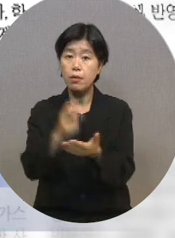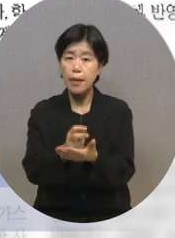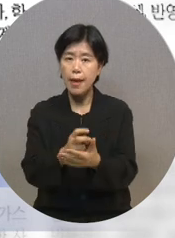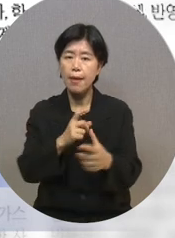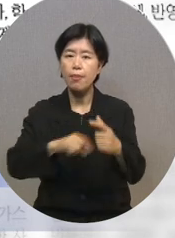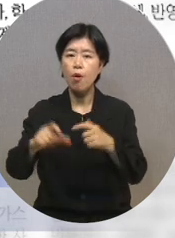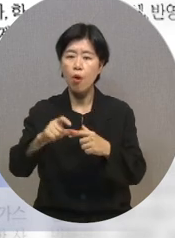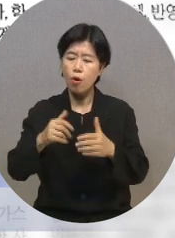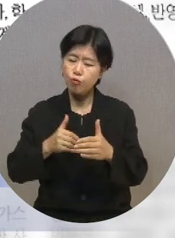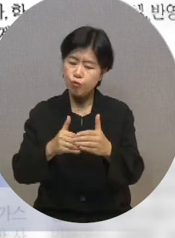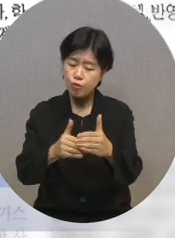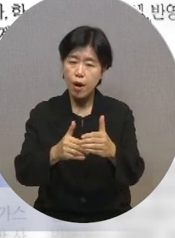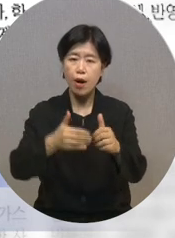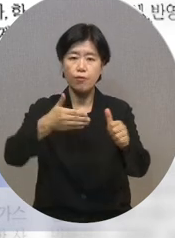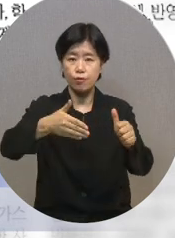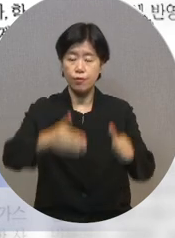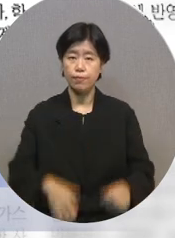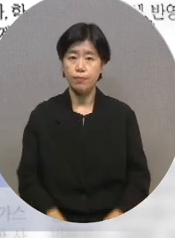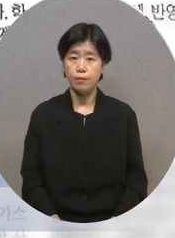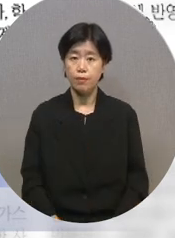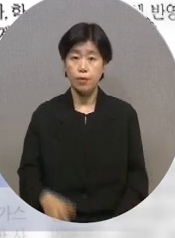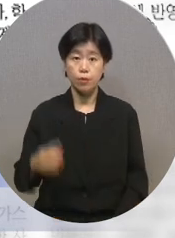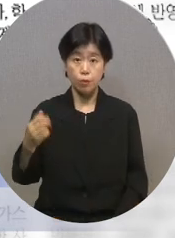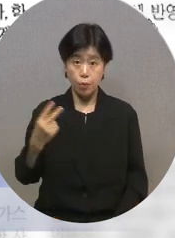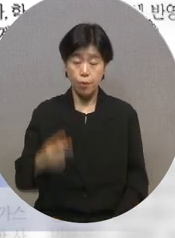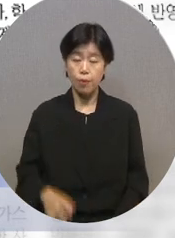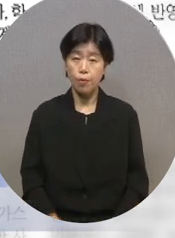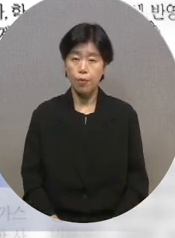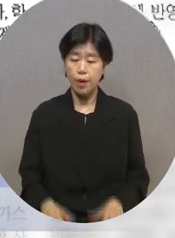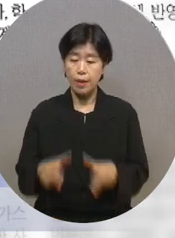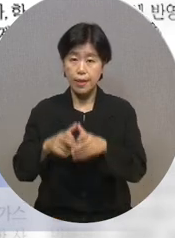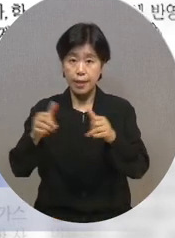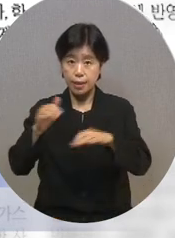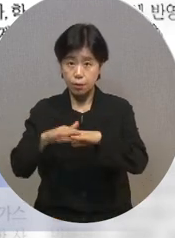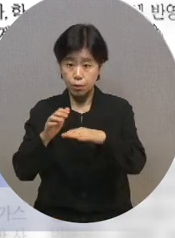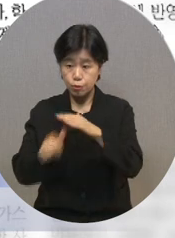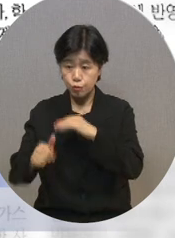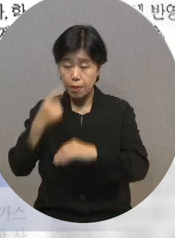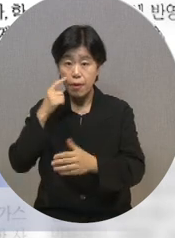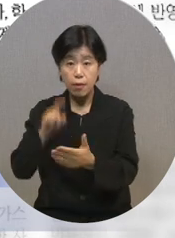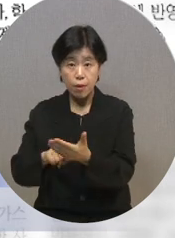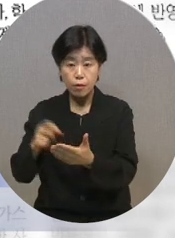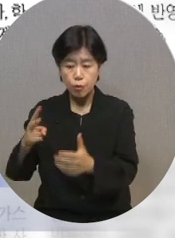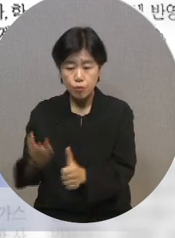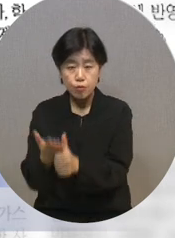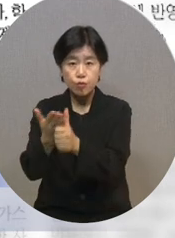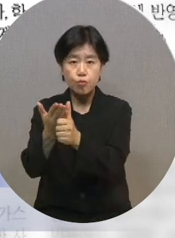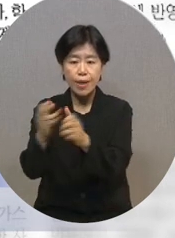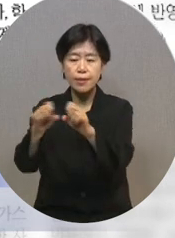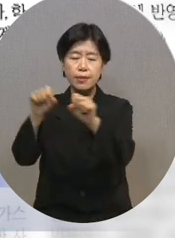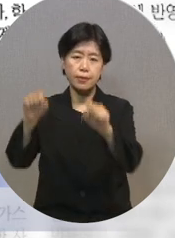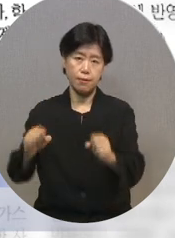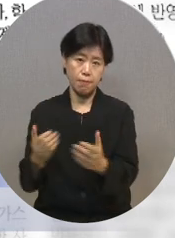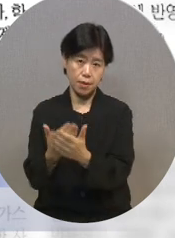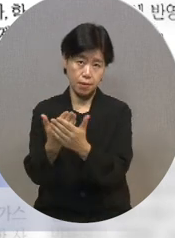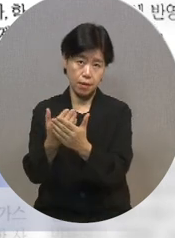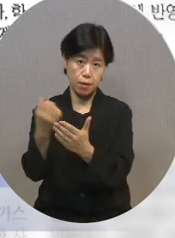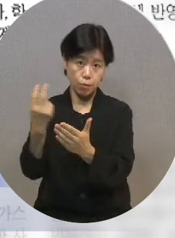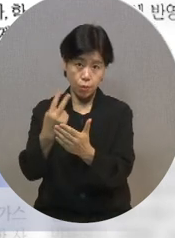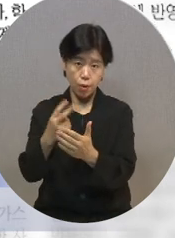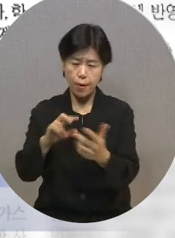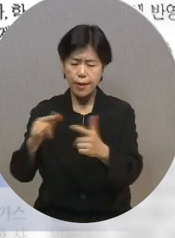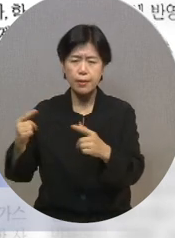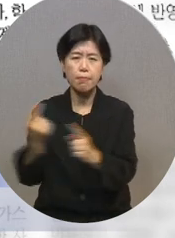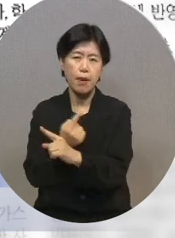한다고 말했습니다 또한 참석자들은 장애인 선수 발굴과 육성 시스템 개선 장애인 생활체육